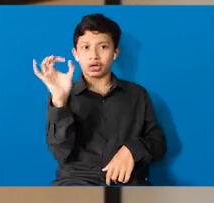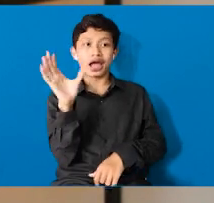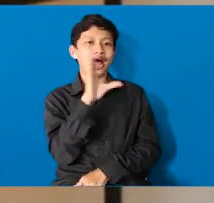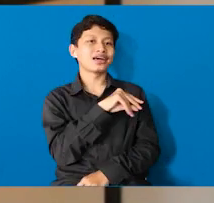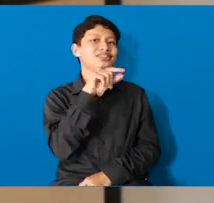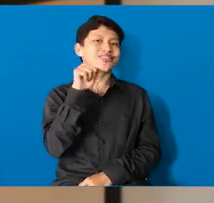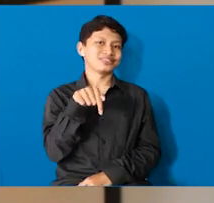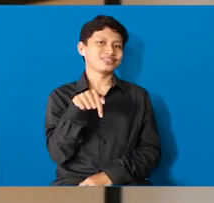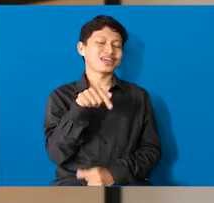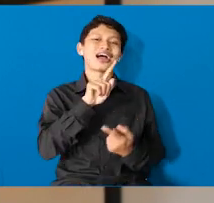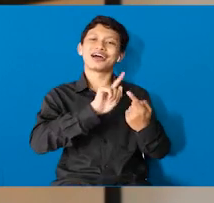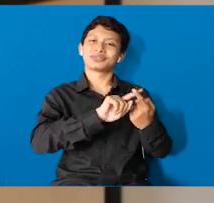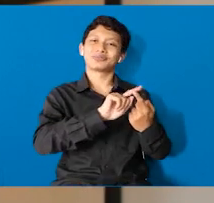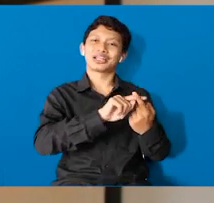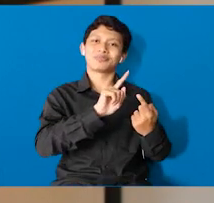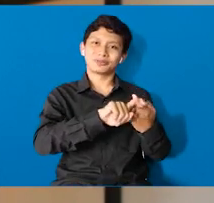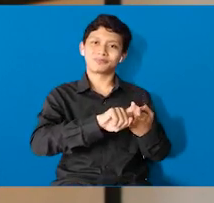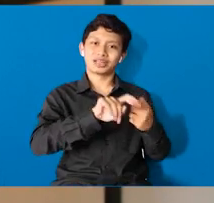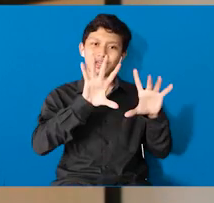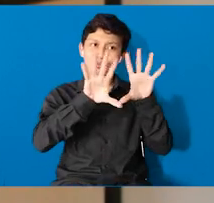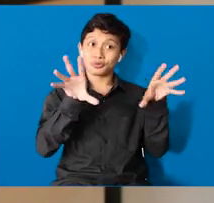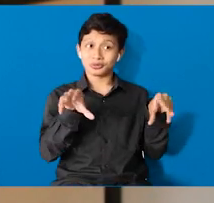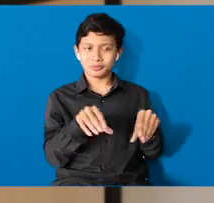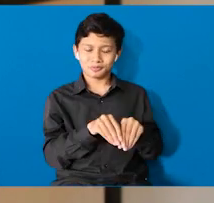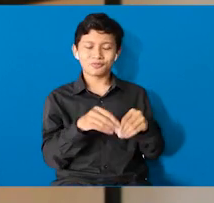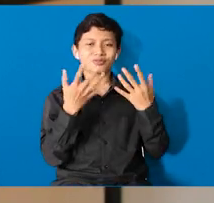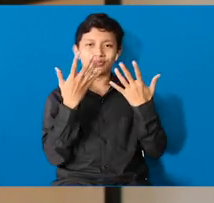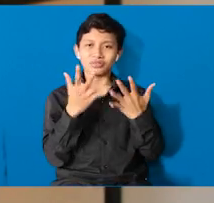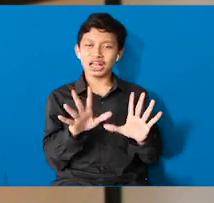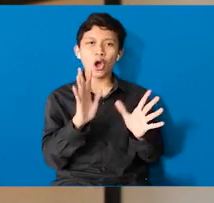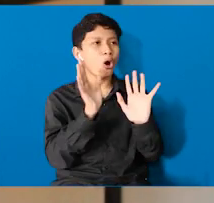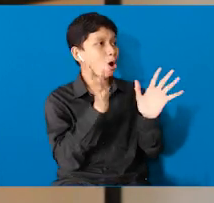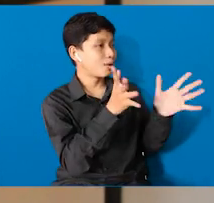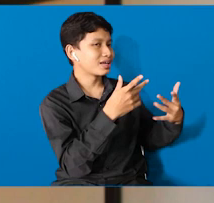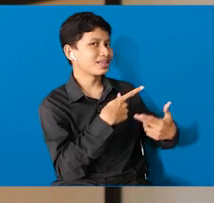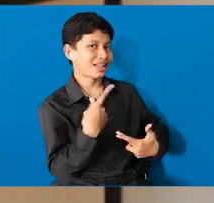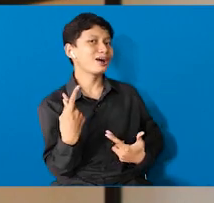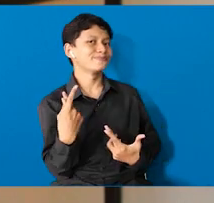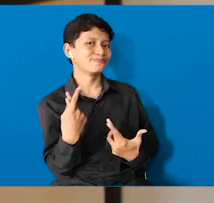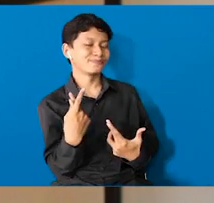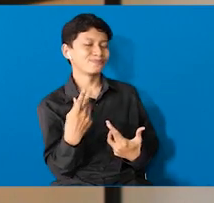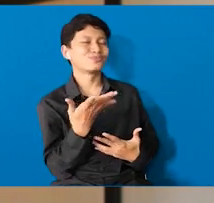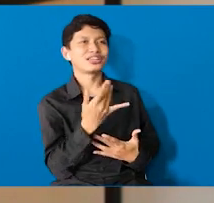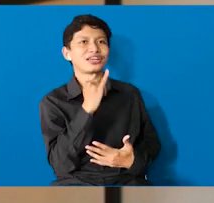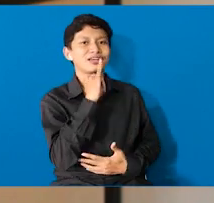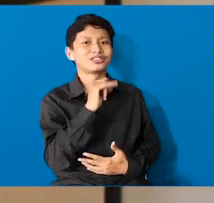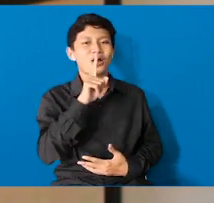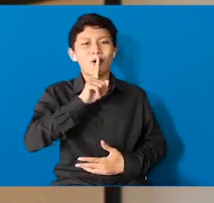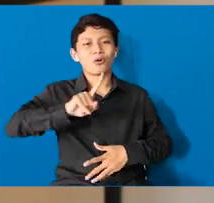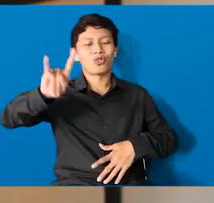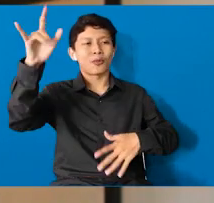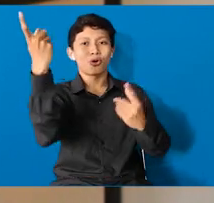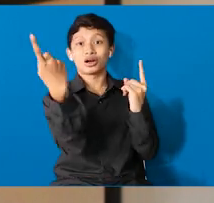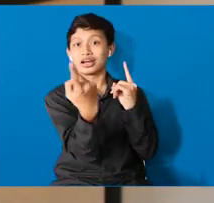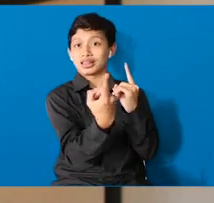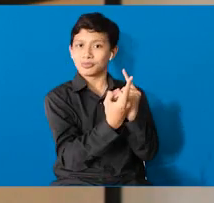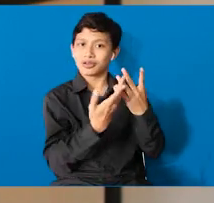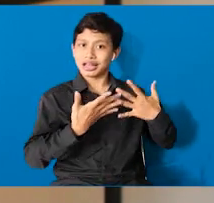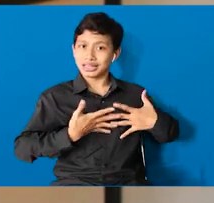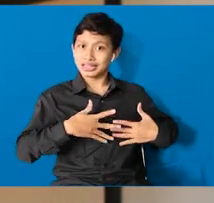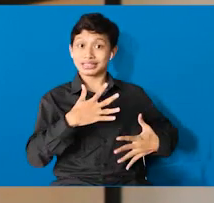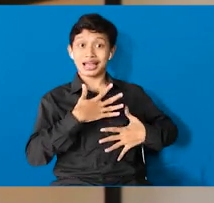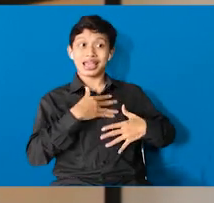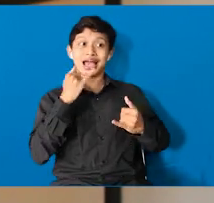TV. Teman-teman Sobat Inklusi, demikianlah perbincangan kami. Suatu saat kita insya Allah akan bersama kembali.